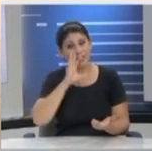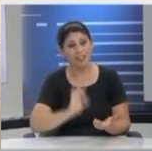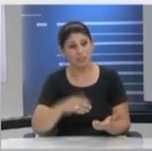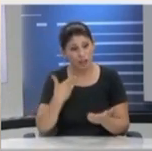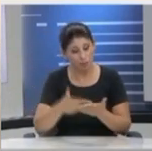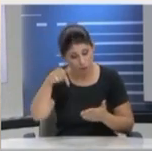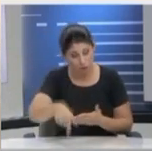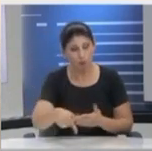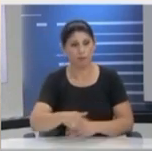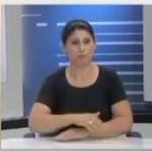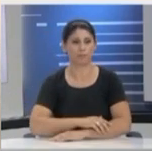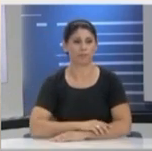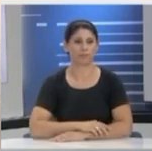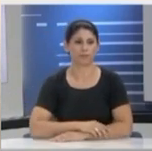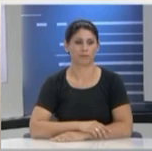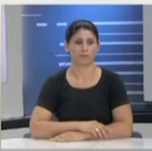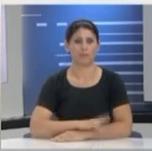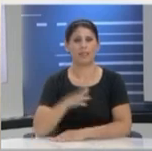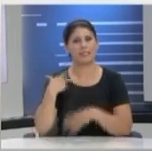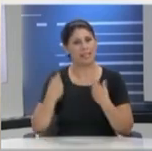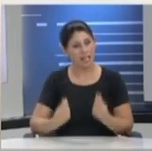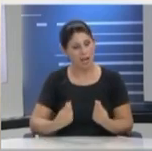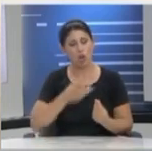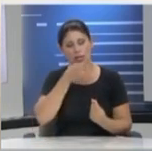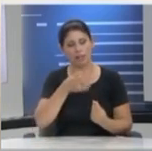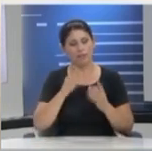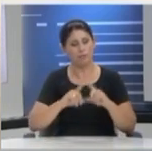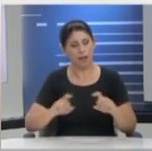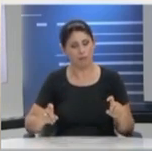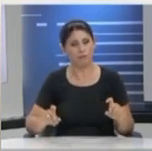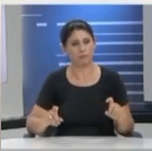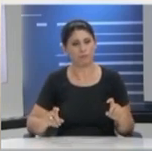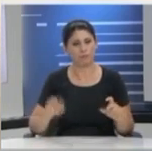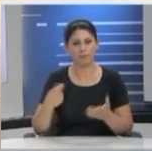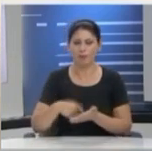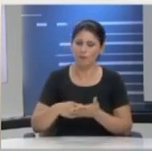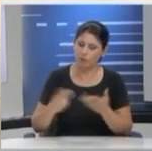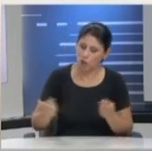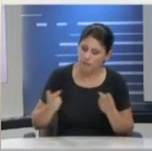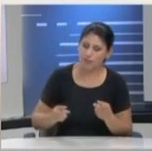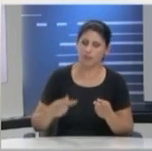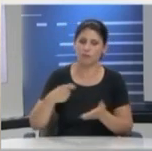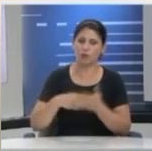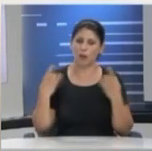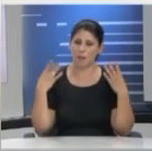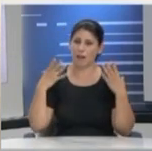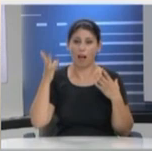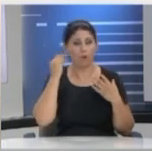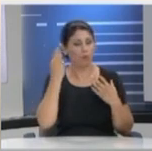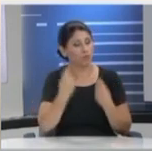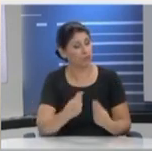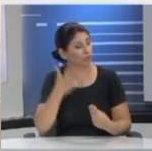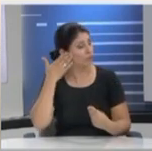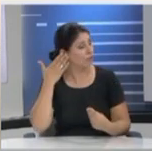Και θα σας το αποδείξω τώρα. Γιατί είναι καλό να λες πράγματα, φορά ελαφρύσεις, φορά απαλλαγές, ακούγονται ωραία στα